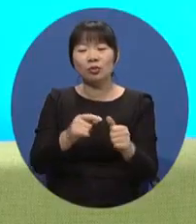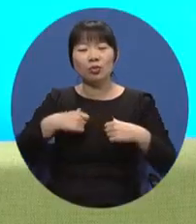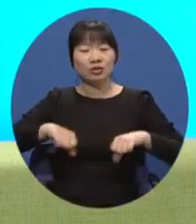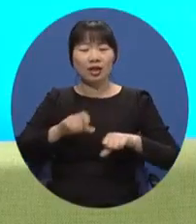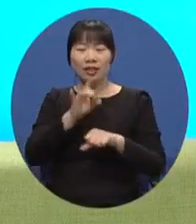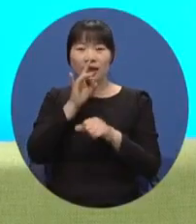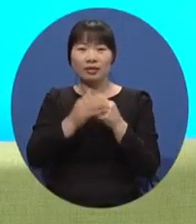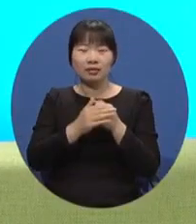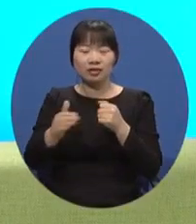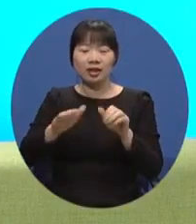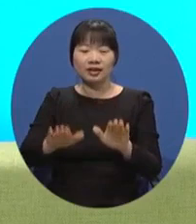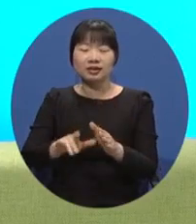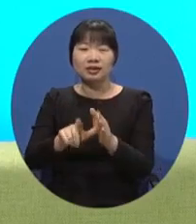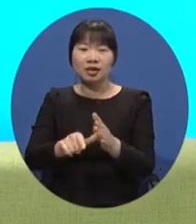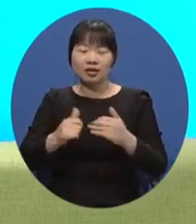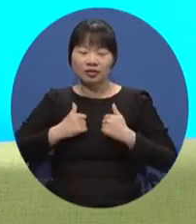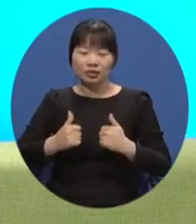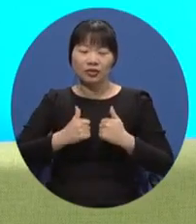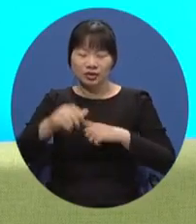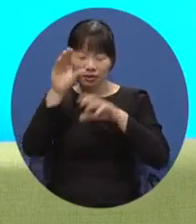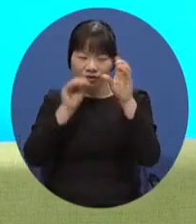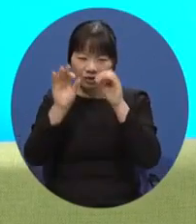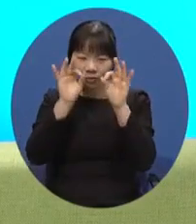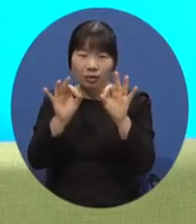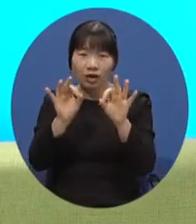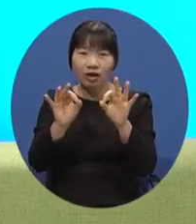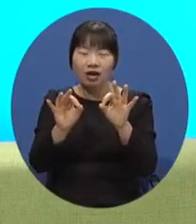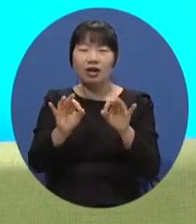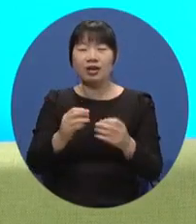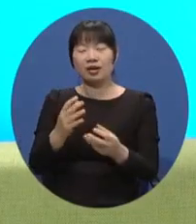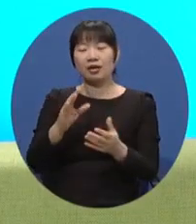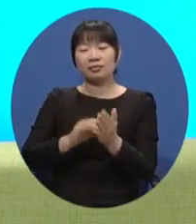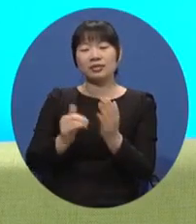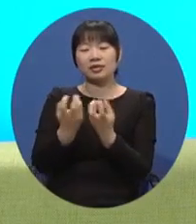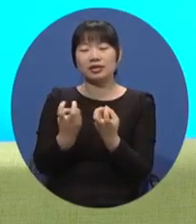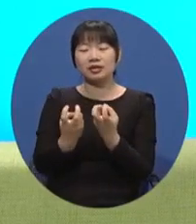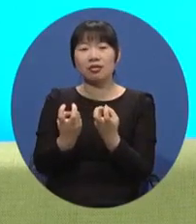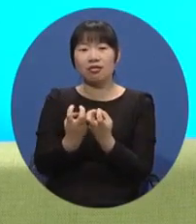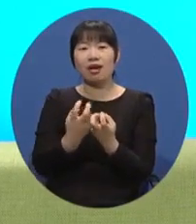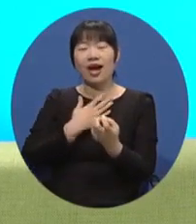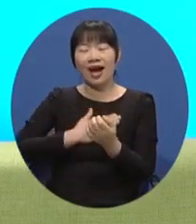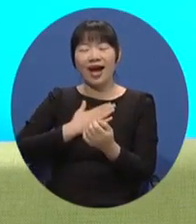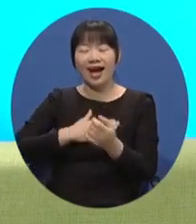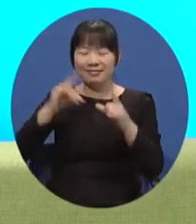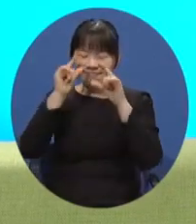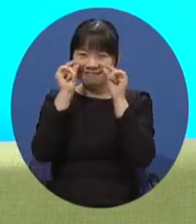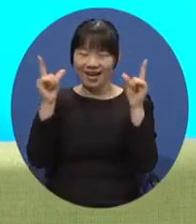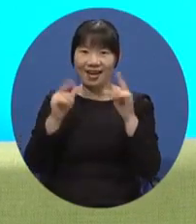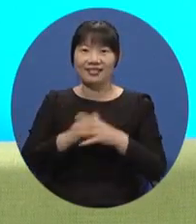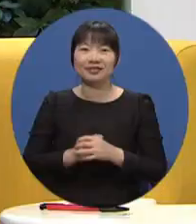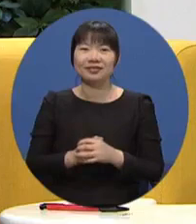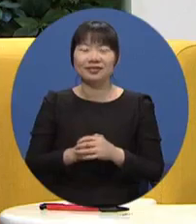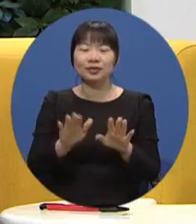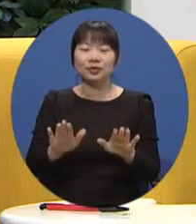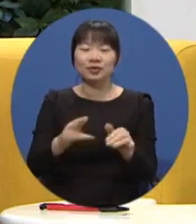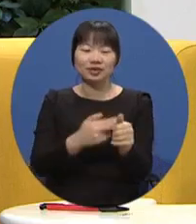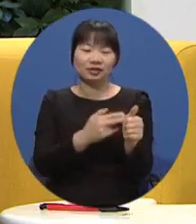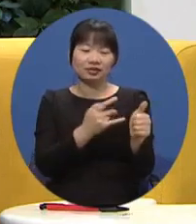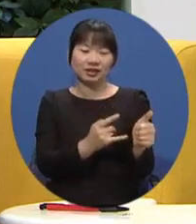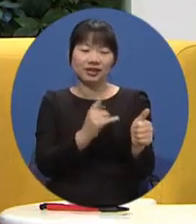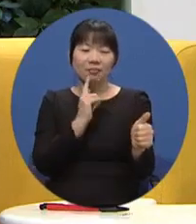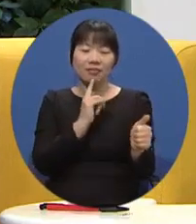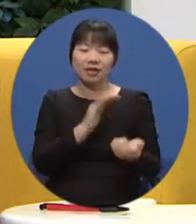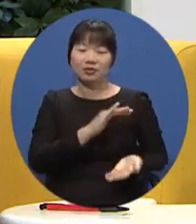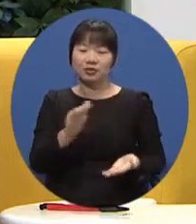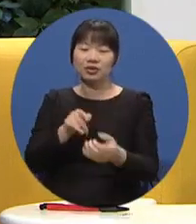네. 그래서 오늘 우리 이 시간을 열심히 들어보면 어쩌면 그 비결을 알 수 있게 될 것 같기도 합니다. 네. 네. 오늘 선생님께서 이렇게